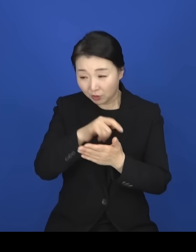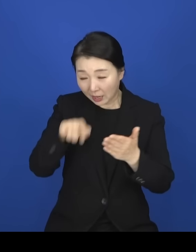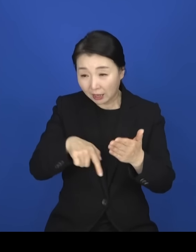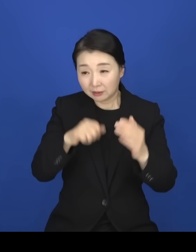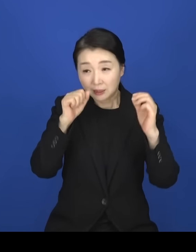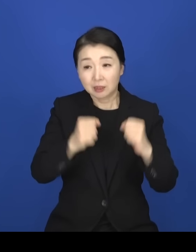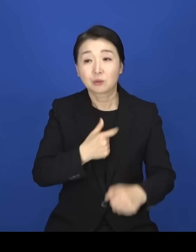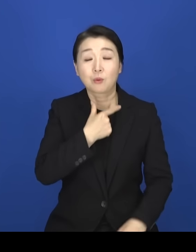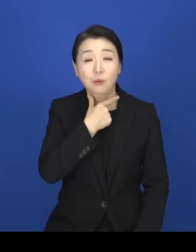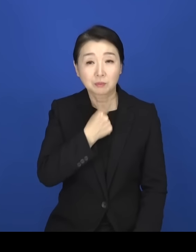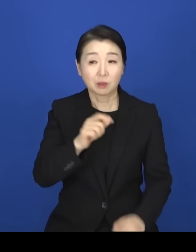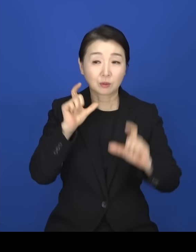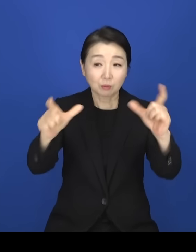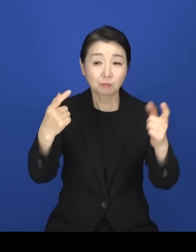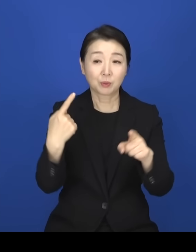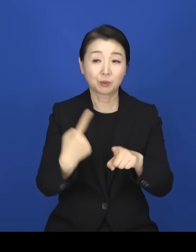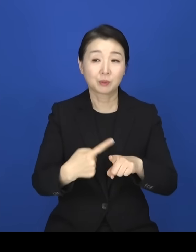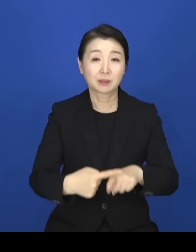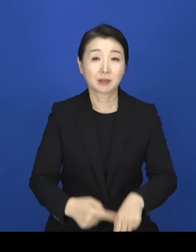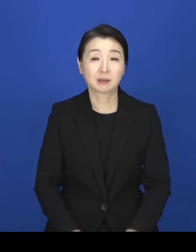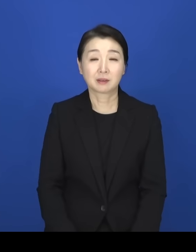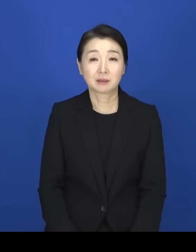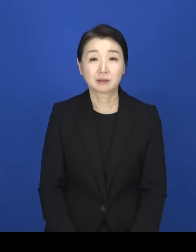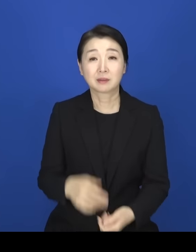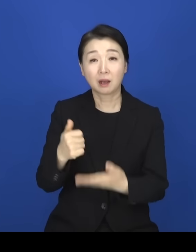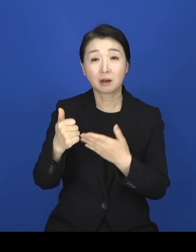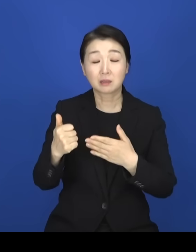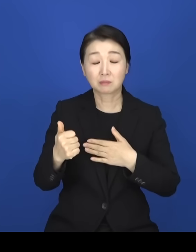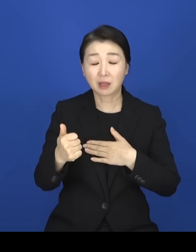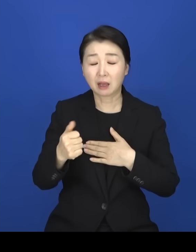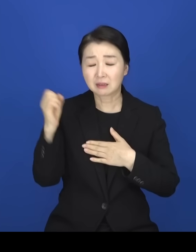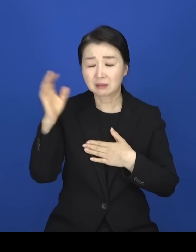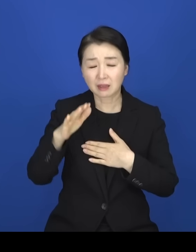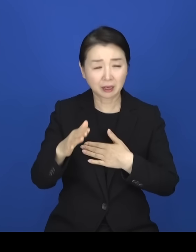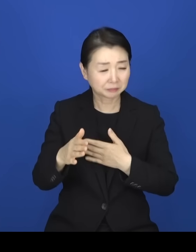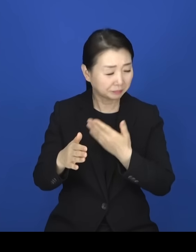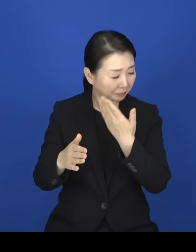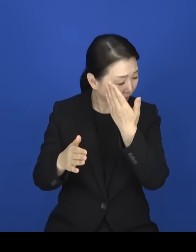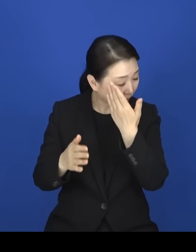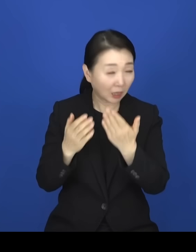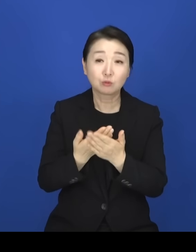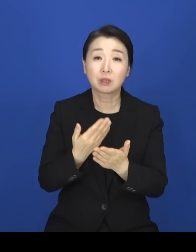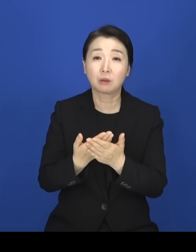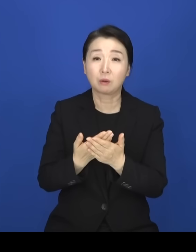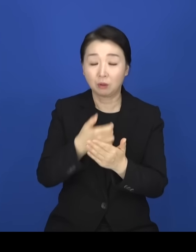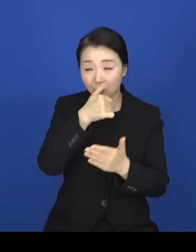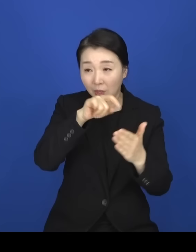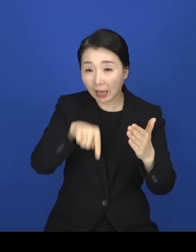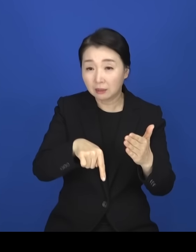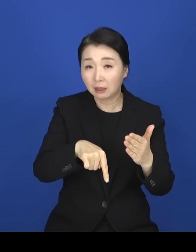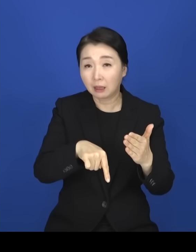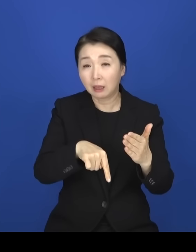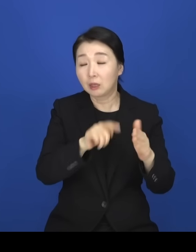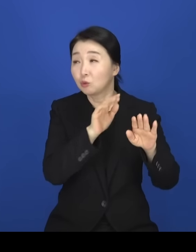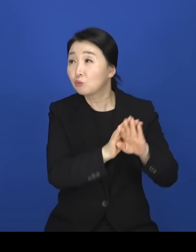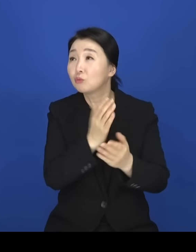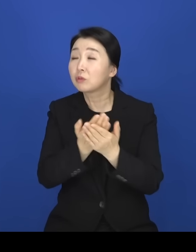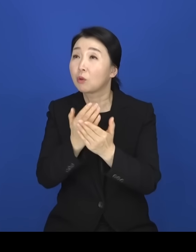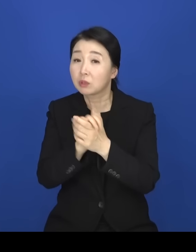있겠다라고 선포하는 거잖아요. 하나님 나 못 본 척 해주세요. 그렇죠. 나 죄 가운데 그냥 있게 해주세요.